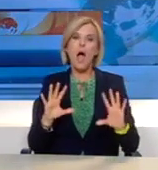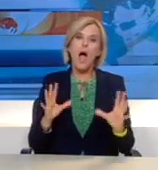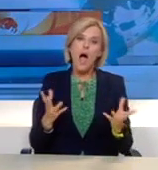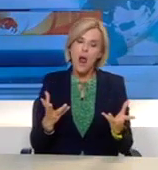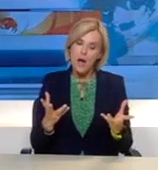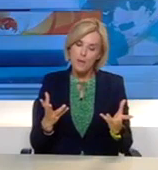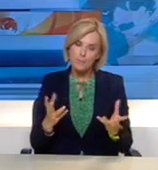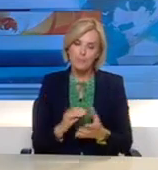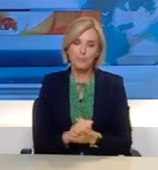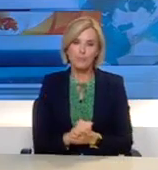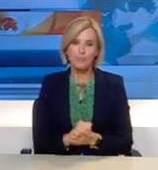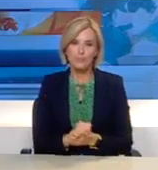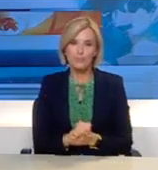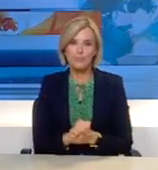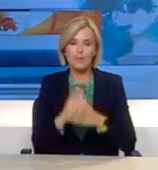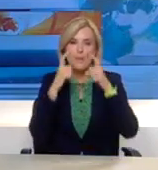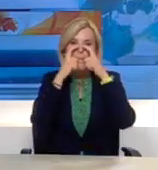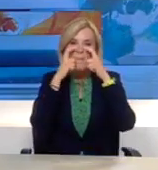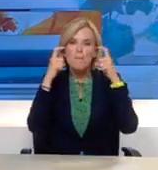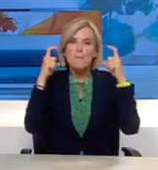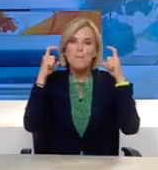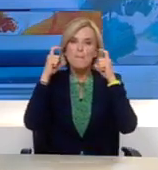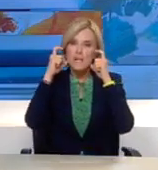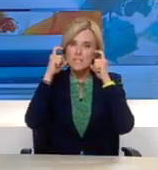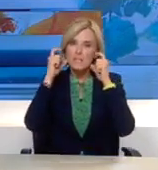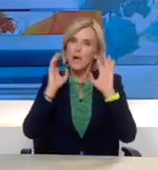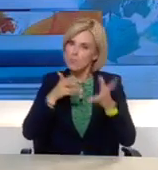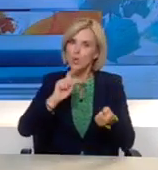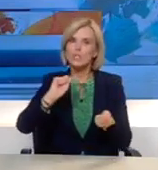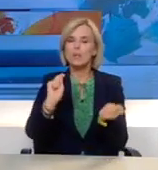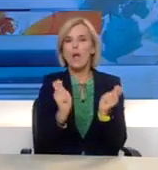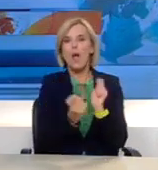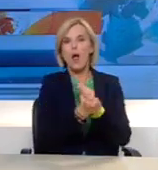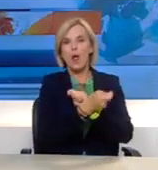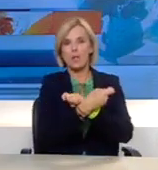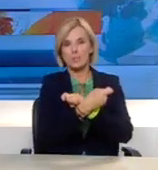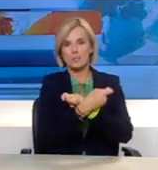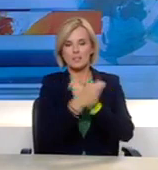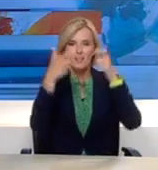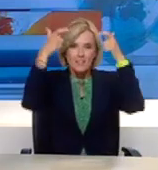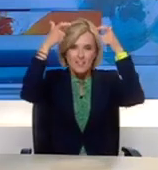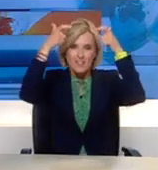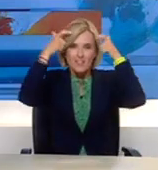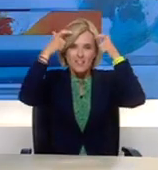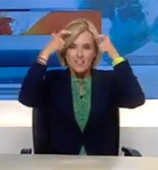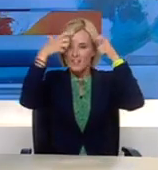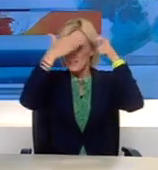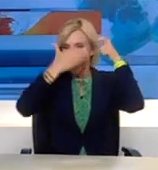όπου η μάσκα μπορεί να αντικατασταθεί από την προσωπίδα, αλλά δεν είναι πάντα και δεν είναι για